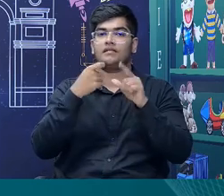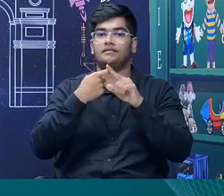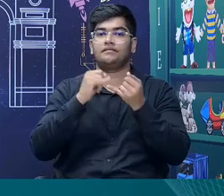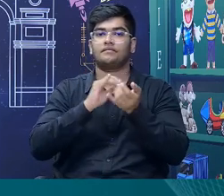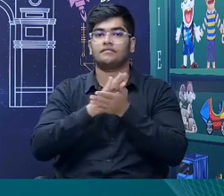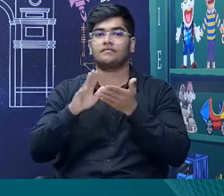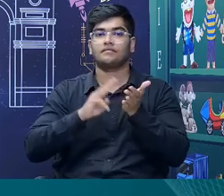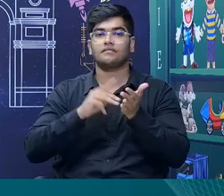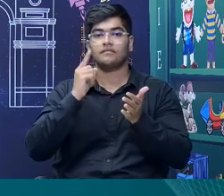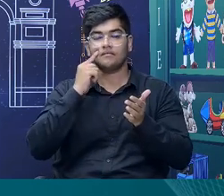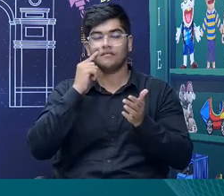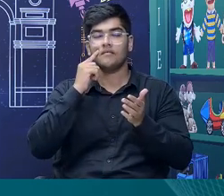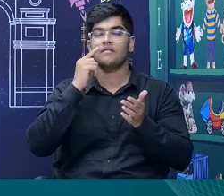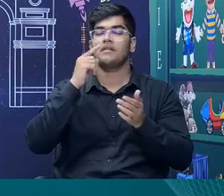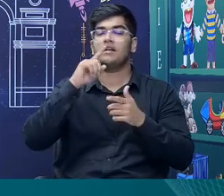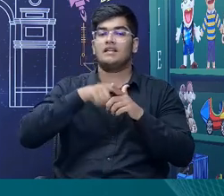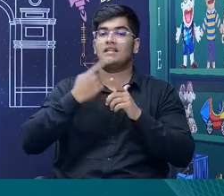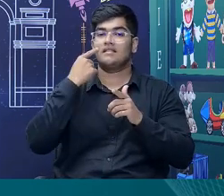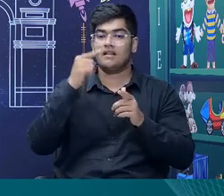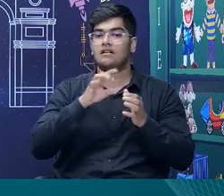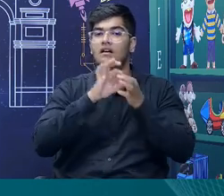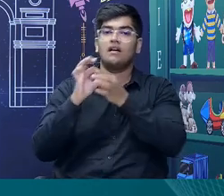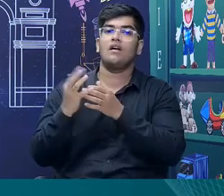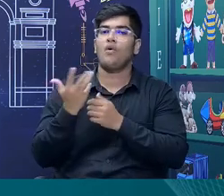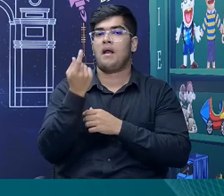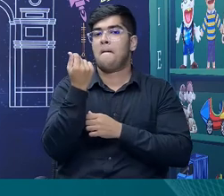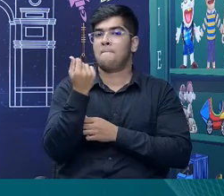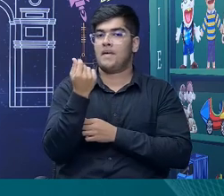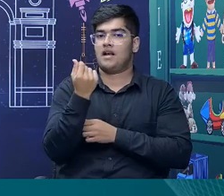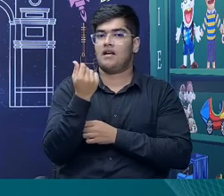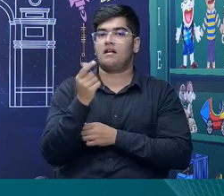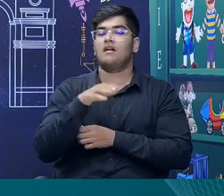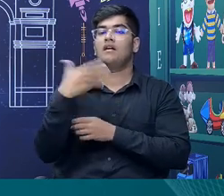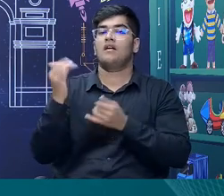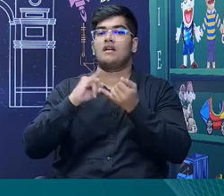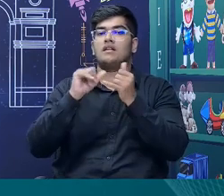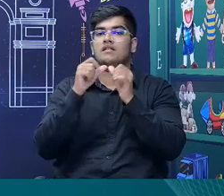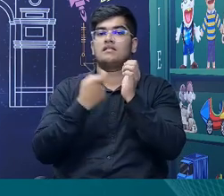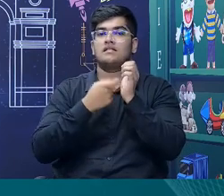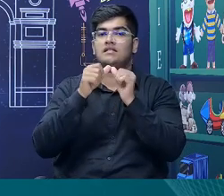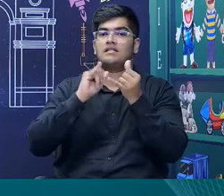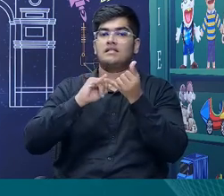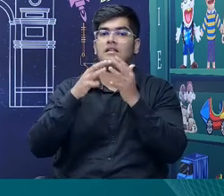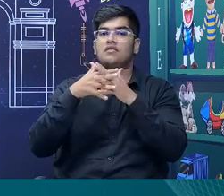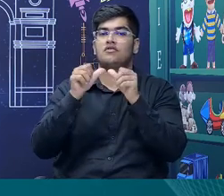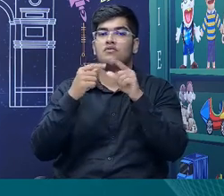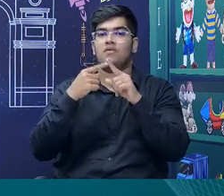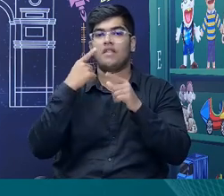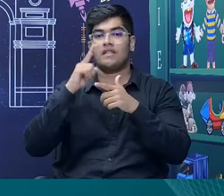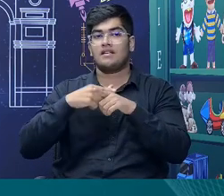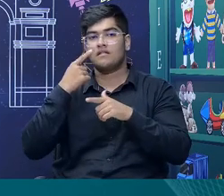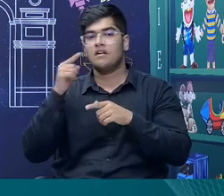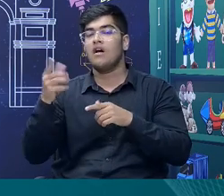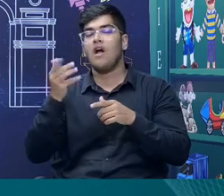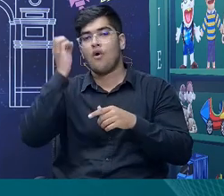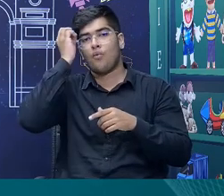साइनिफाई करती है वेल्थ को और सरस्वती साइनिफाई करती है विजडम को और गणेश जी